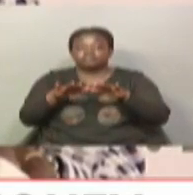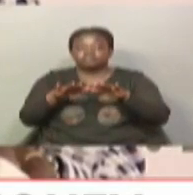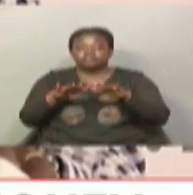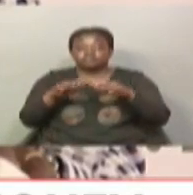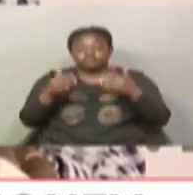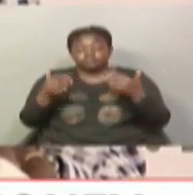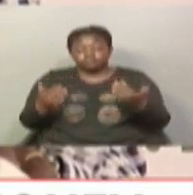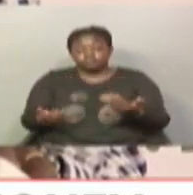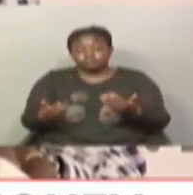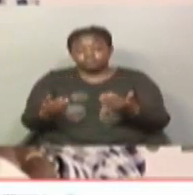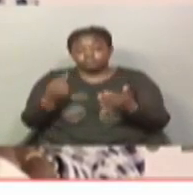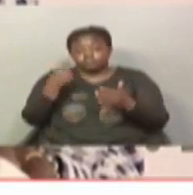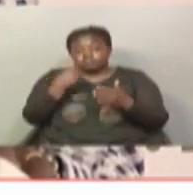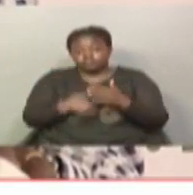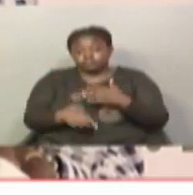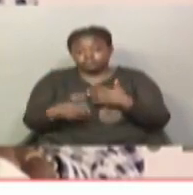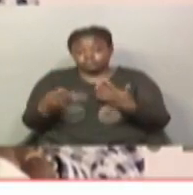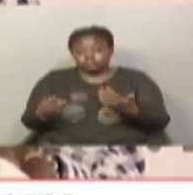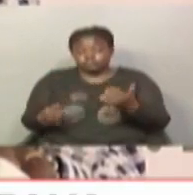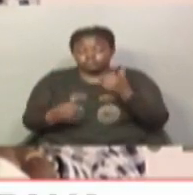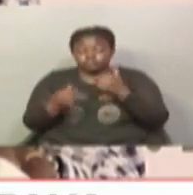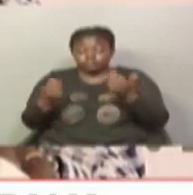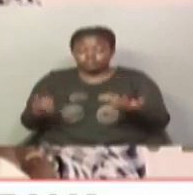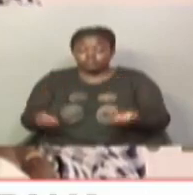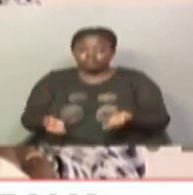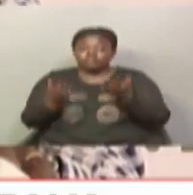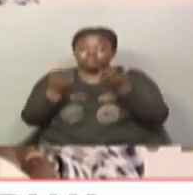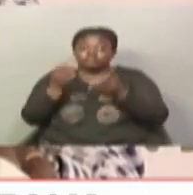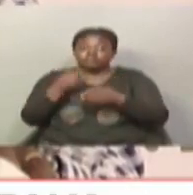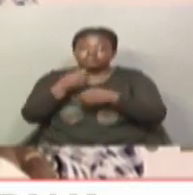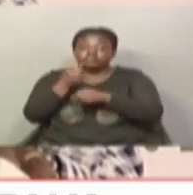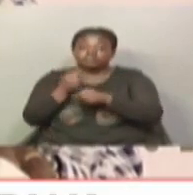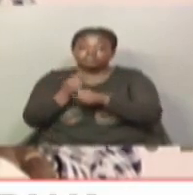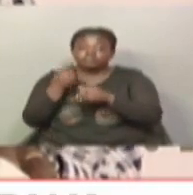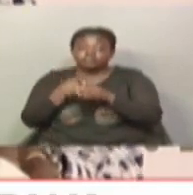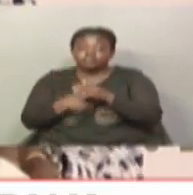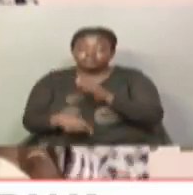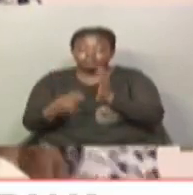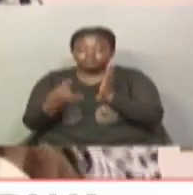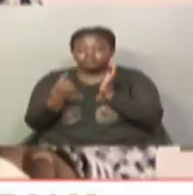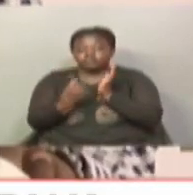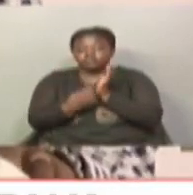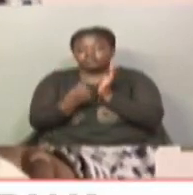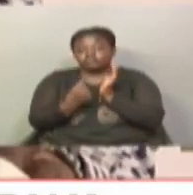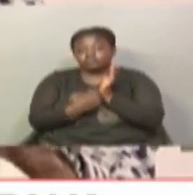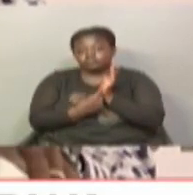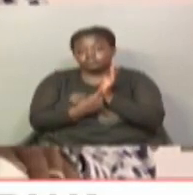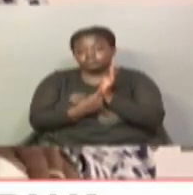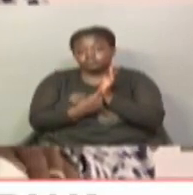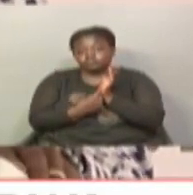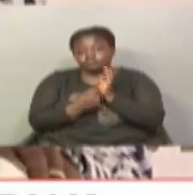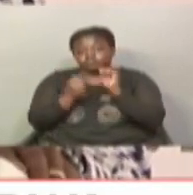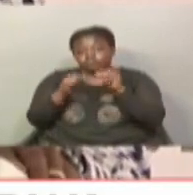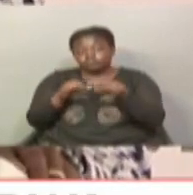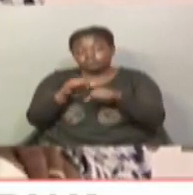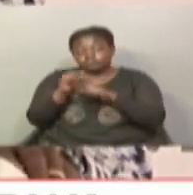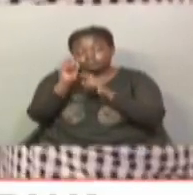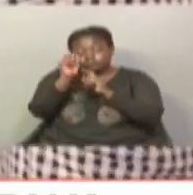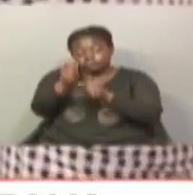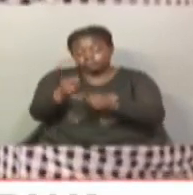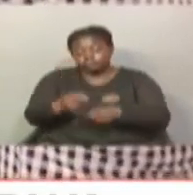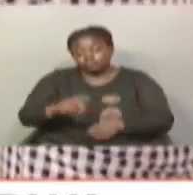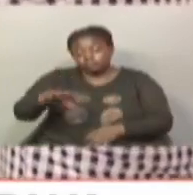One of those, obviously, that advances society, and a society like ours, Uganda, has to do with the agriculture